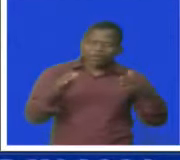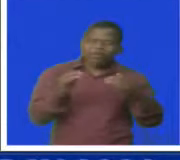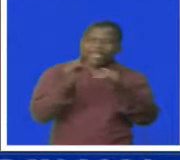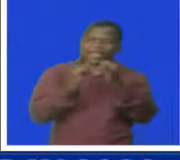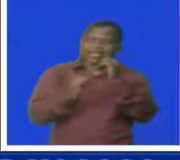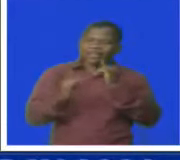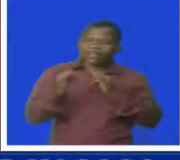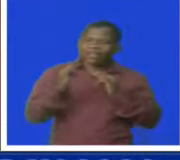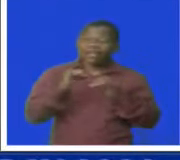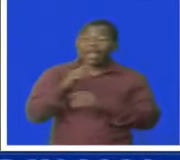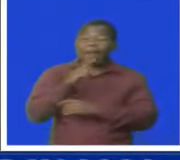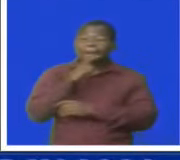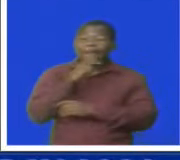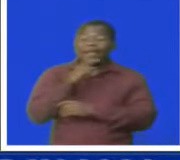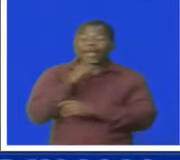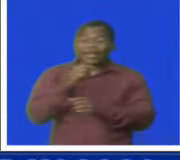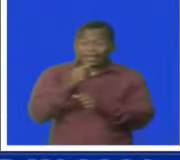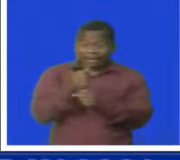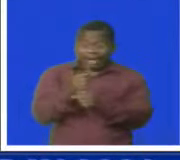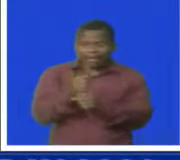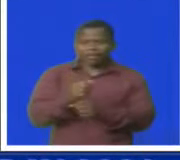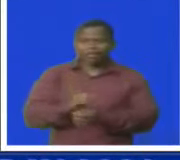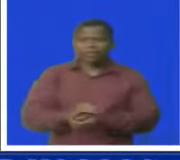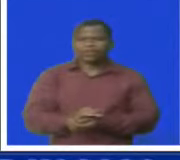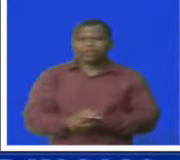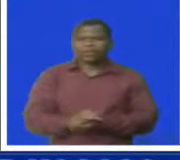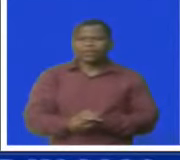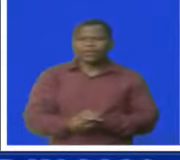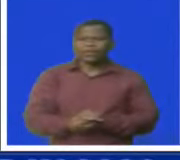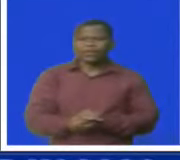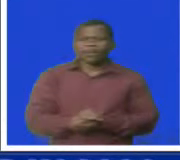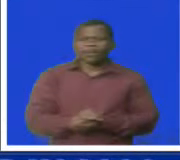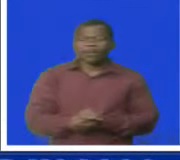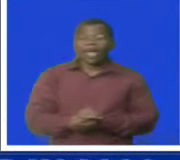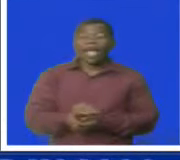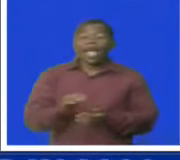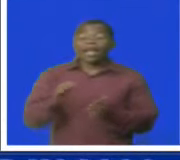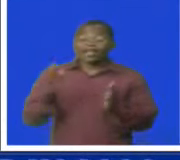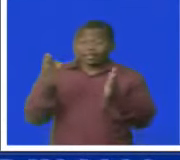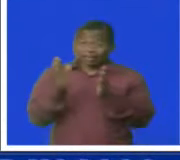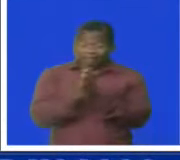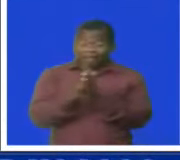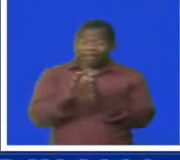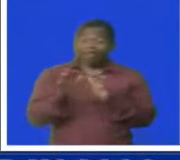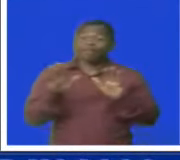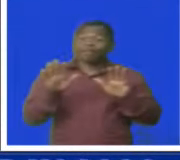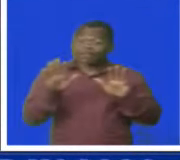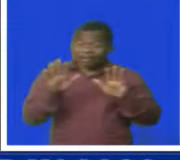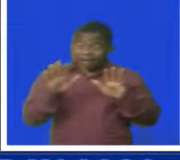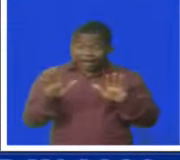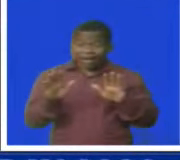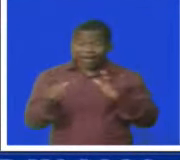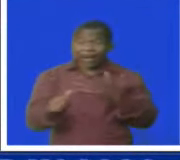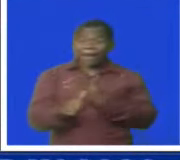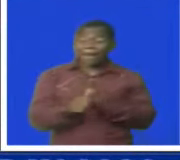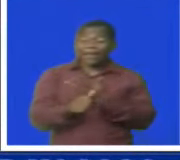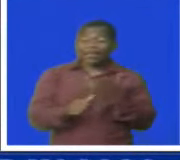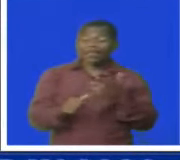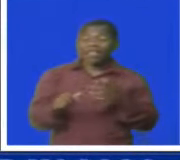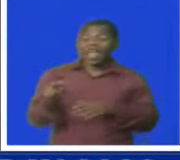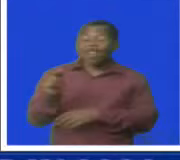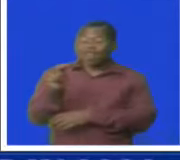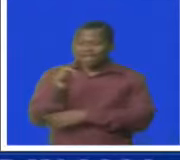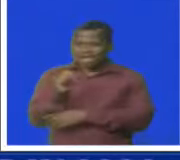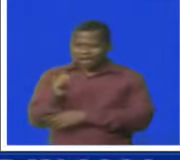Namuhla tilishumi nemfica enyangeni yelweti lilanga labo baba emhlaba wonke jikelele. Lolu suku lugujiwe nalapha eveni